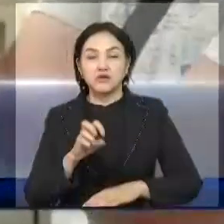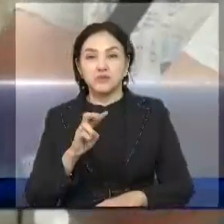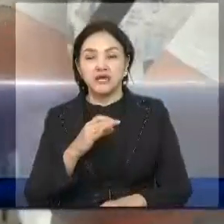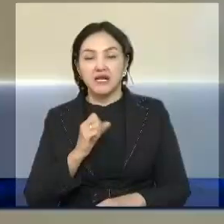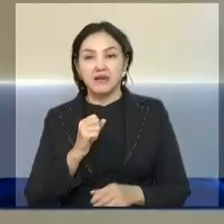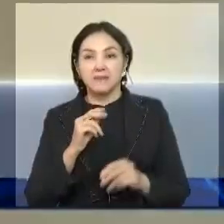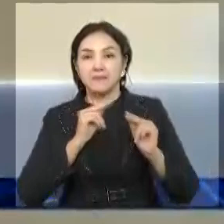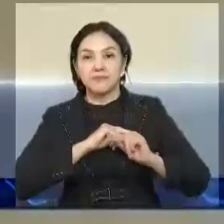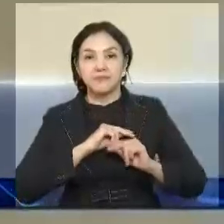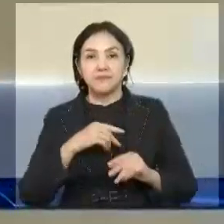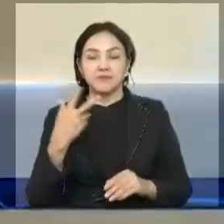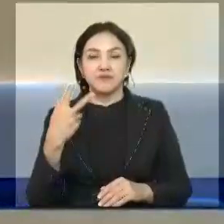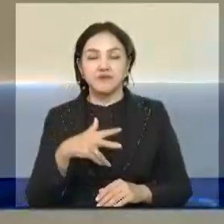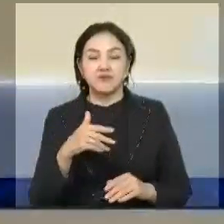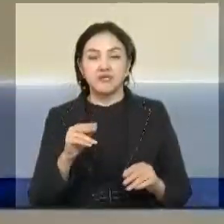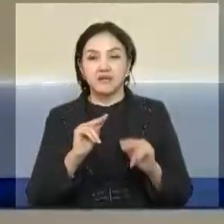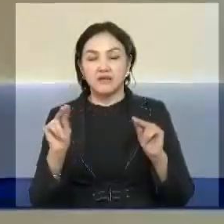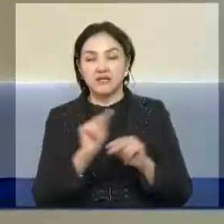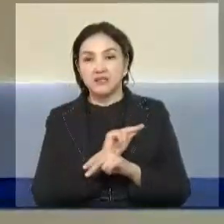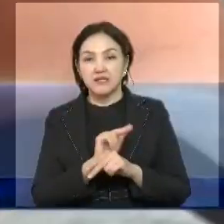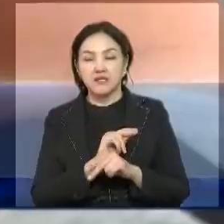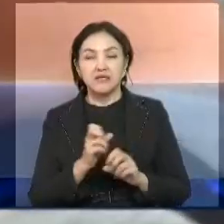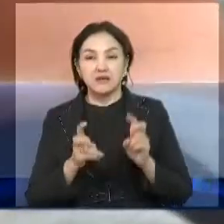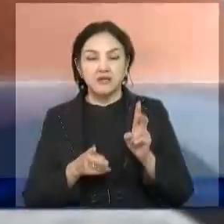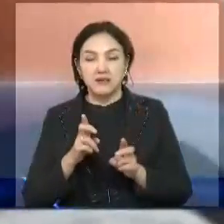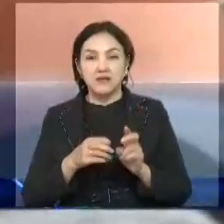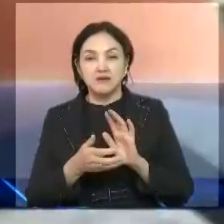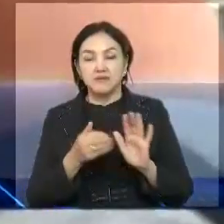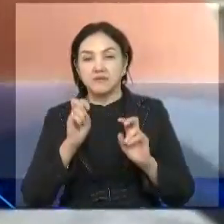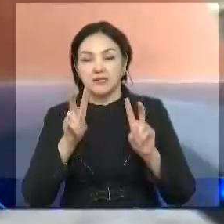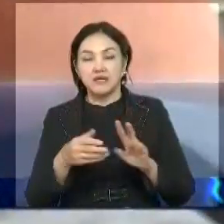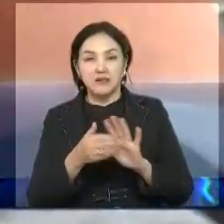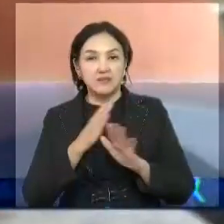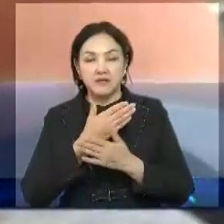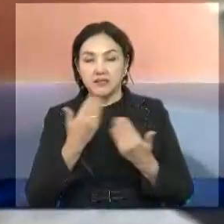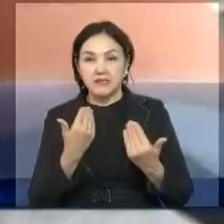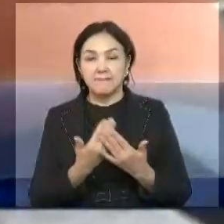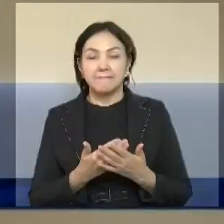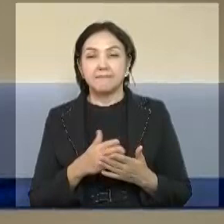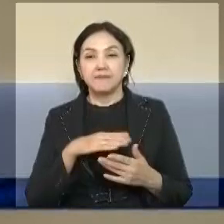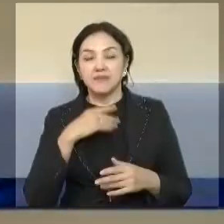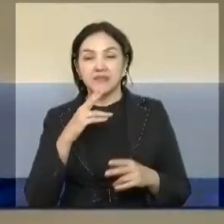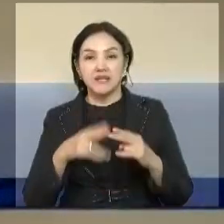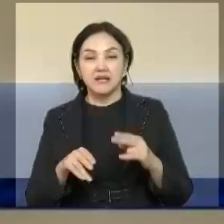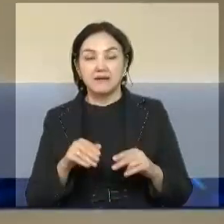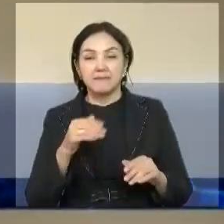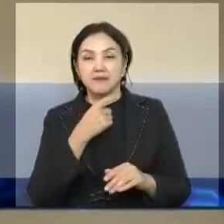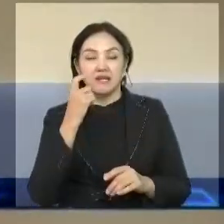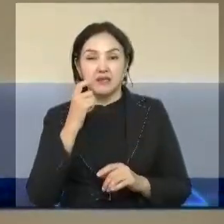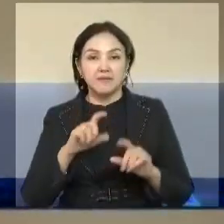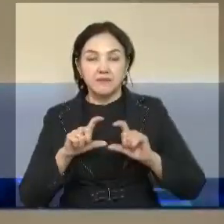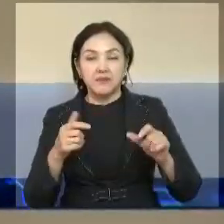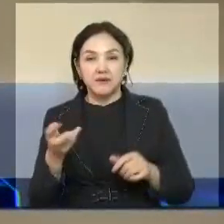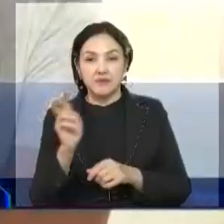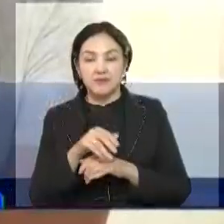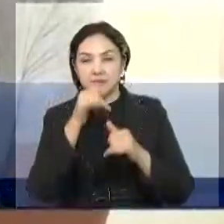работает в общей сложности более двадцати терапевтов и хирургов специалистов не хватает - говорит главный врач молодые люди заканчивают стоматологический факультет но не